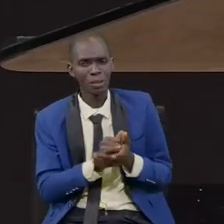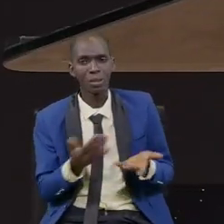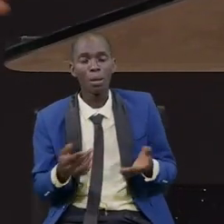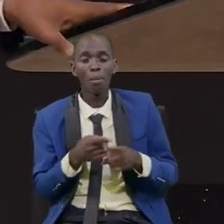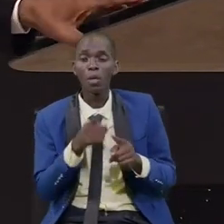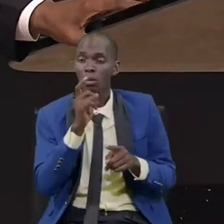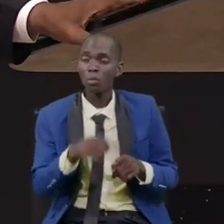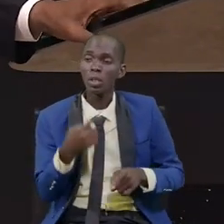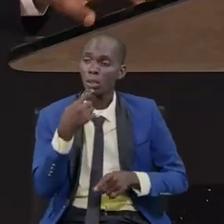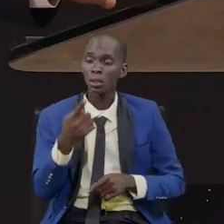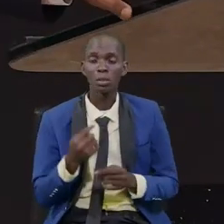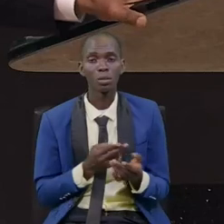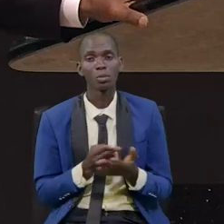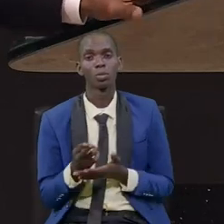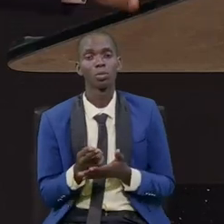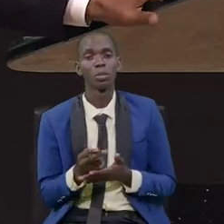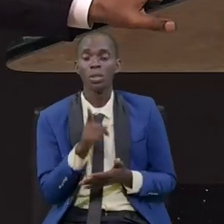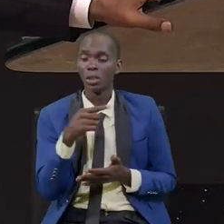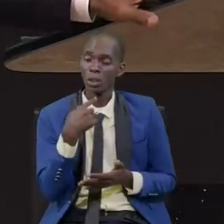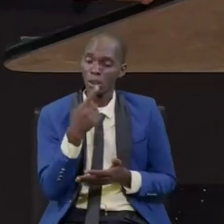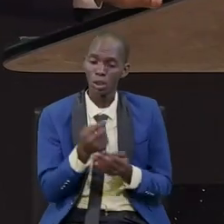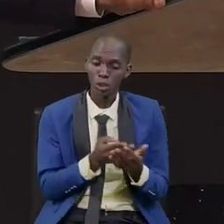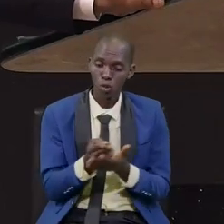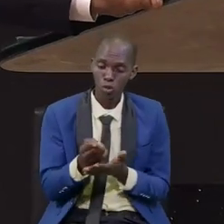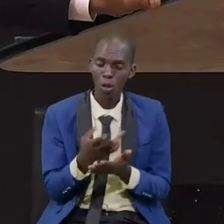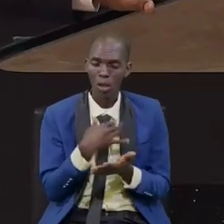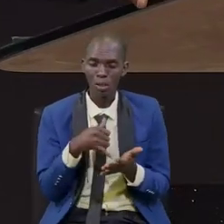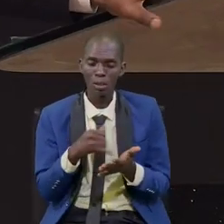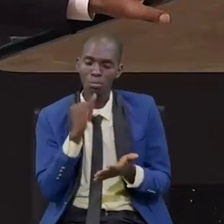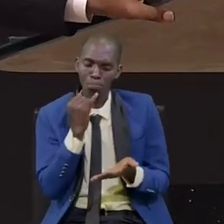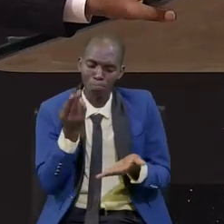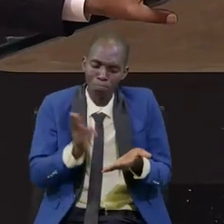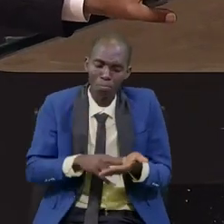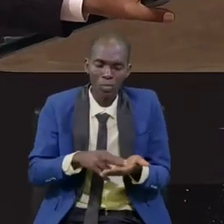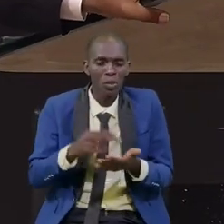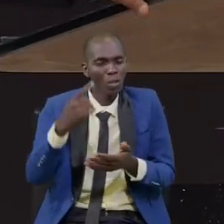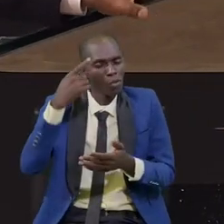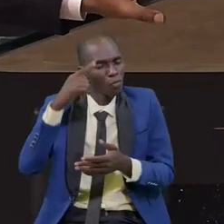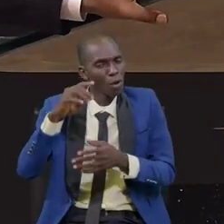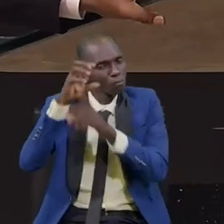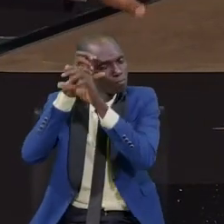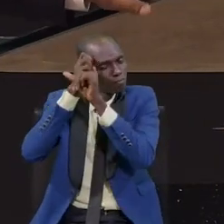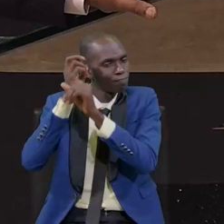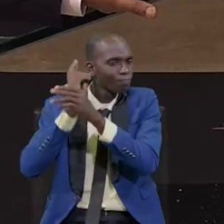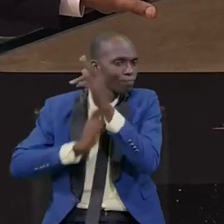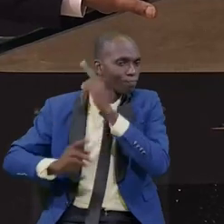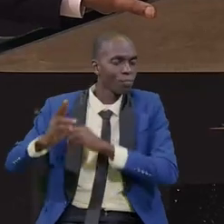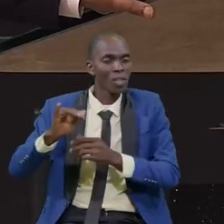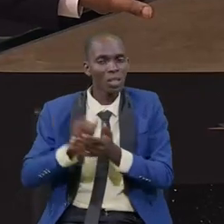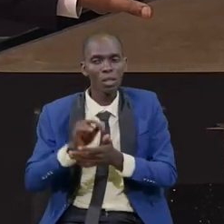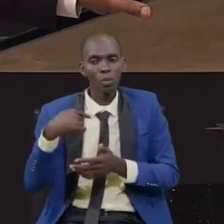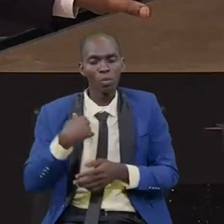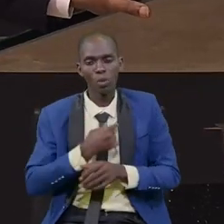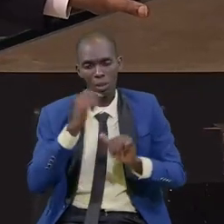disent ce qu'il faut dire? Et c'est écrit pour notre édification. C'est écrit afin que